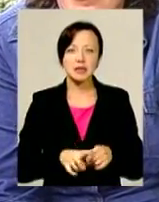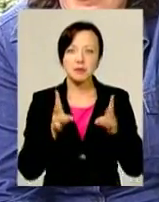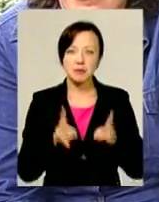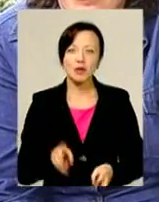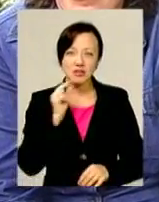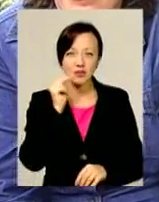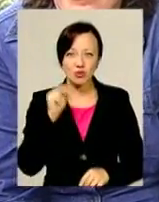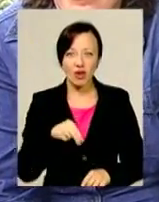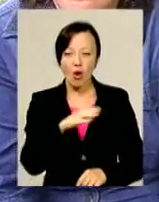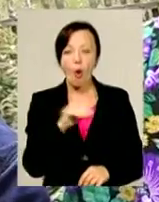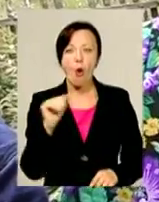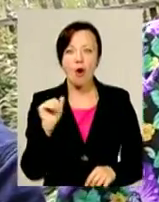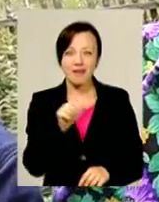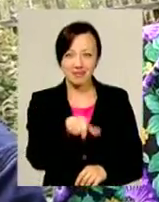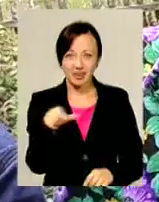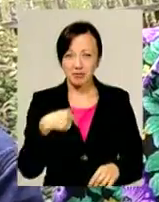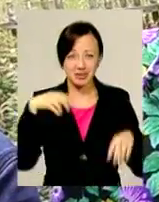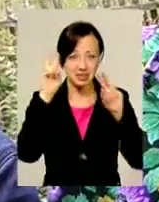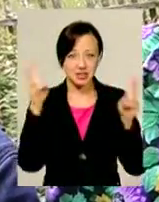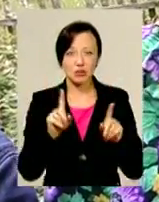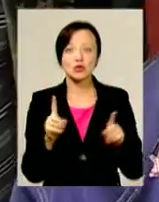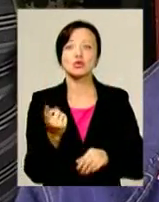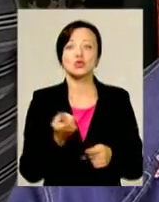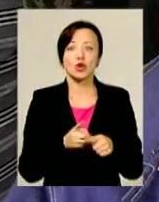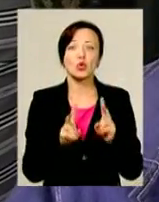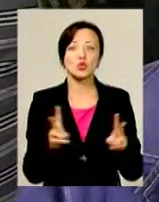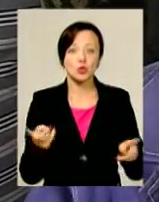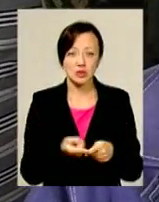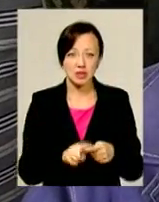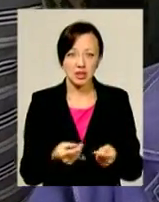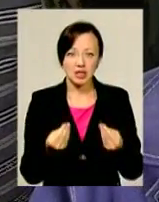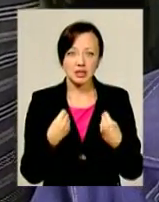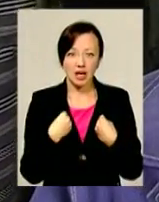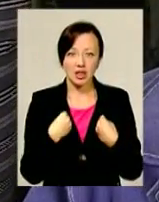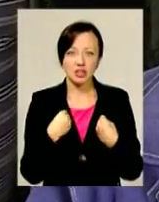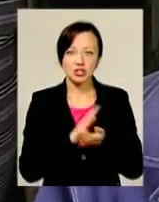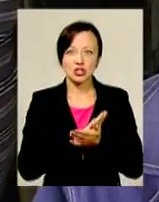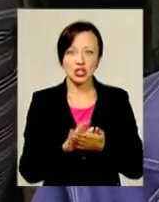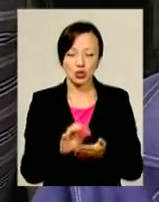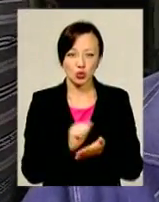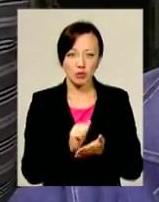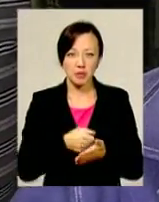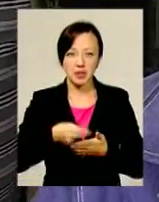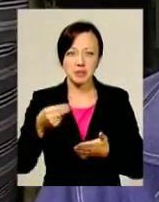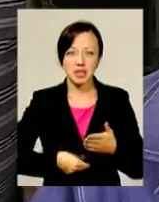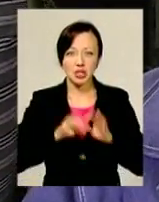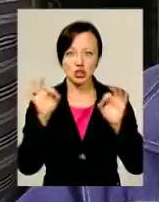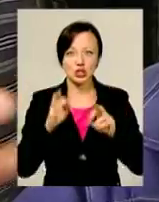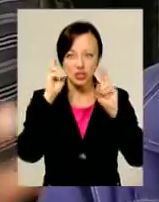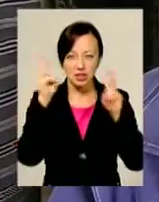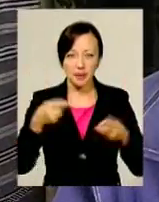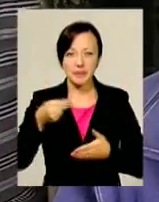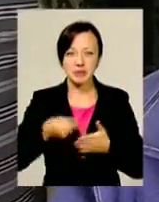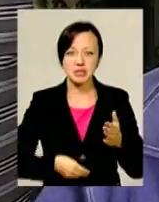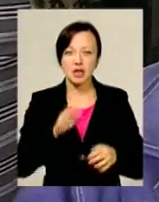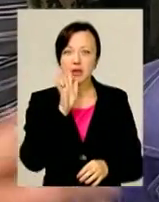селяни звинувачують орендарів. Ми навіть не знаємо, що вони за їдні. Вони дали нам чисті папірі, ми підписали і нічого не знаємо. Ми підписали